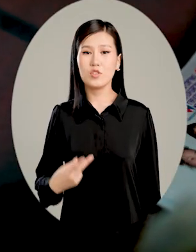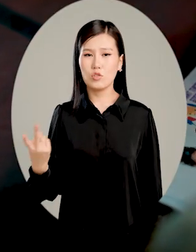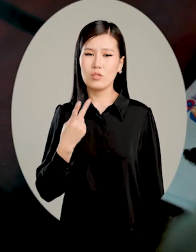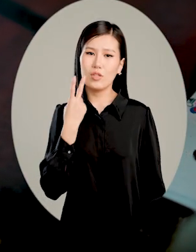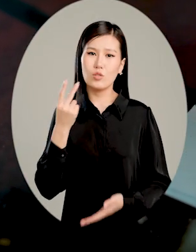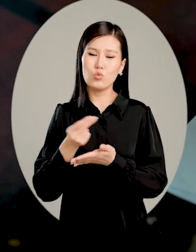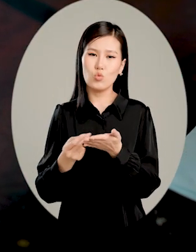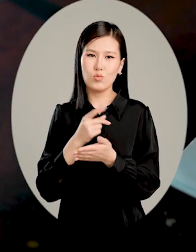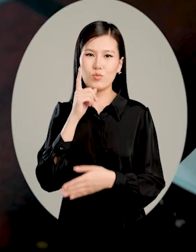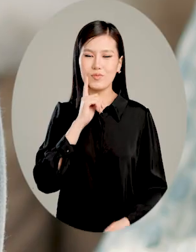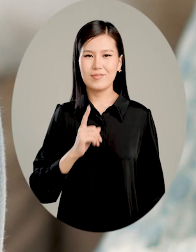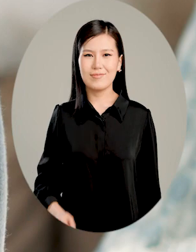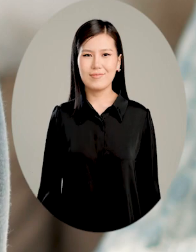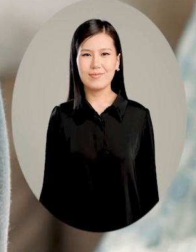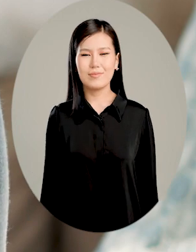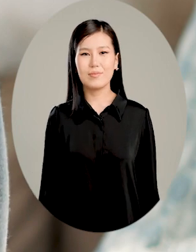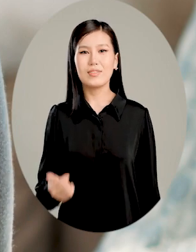Тэр ч одоо зэрэг зэрэг зэрэгтэй ш саяла.